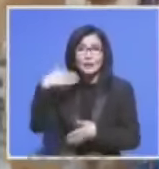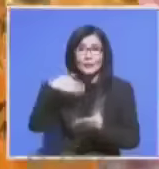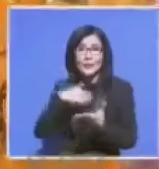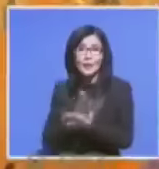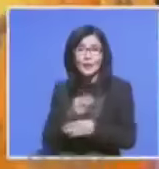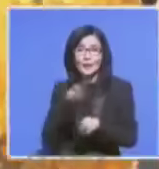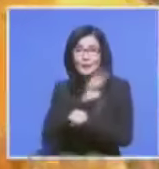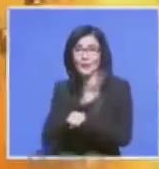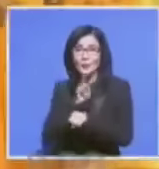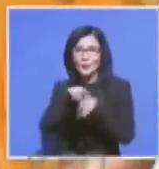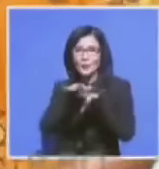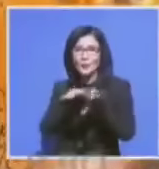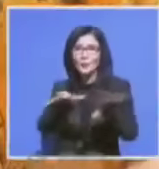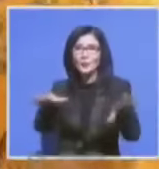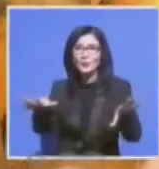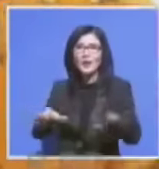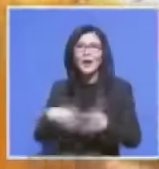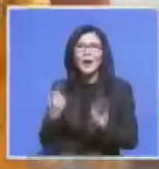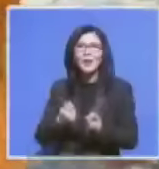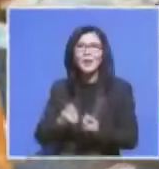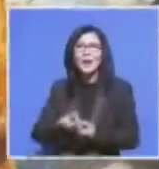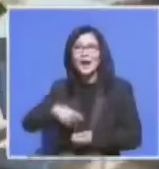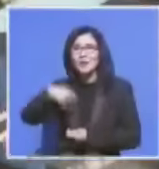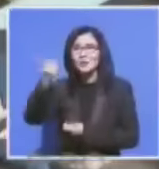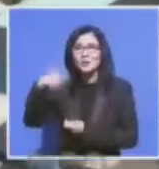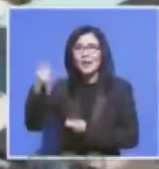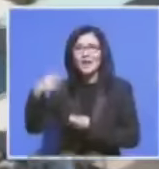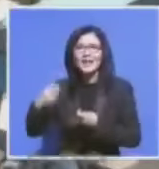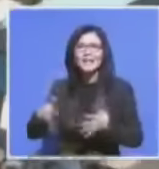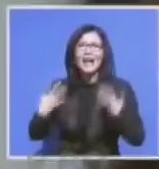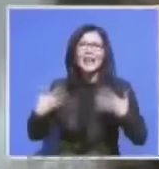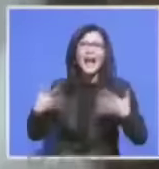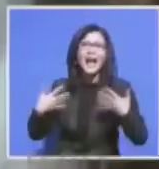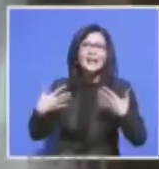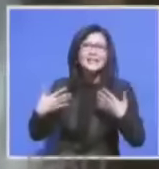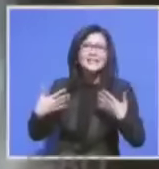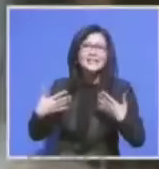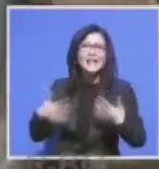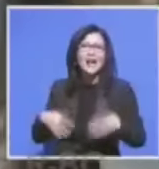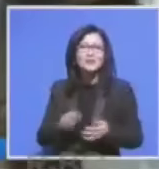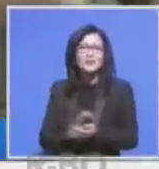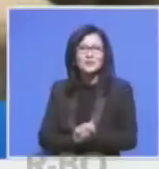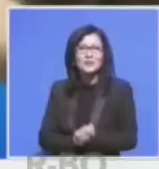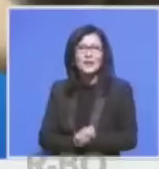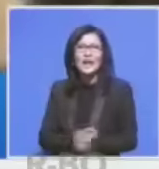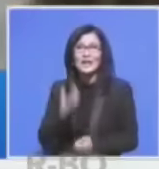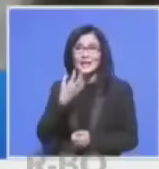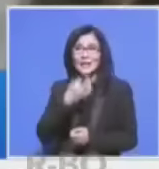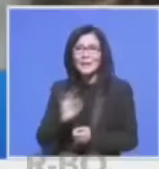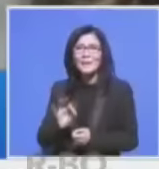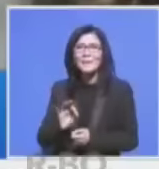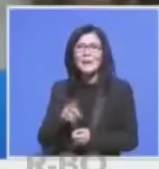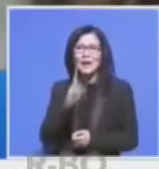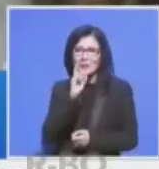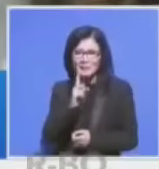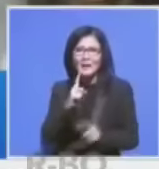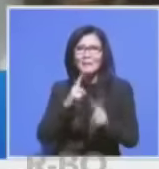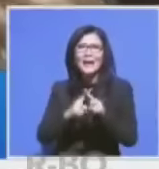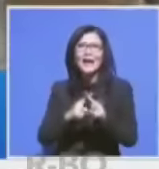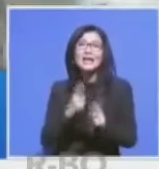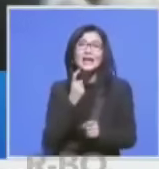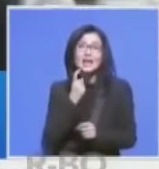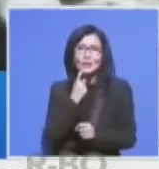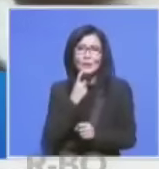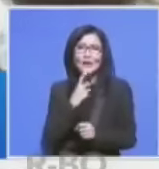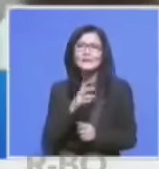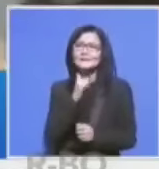media sosial, dagangannya laris manis dan banyak pelanggan. Ini baru pertama kali, ya, baru pertama ya. Kali nyobain dan